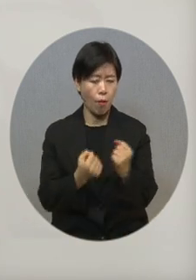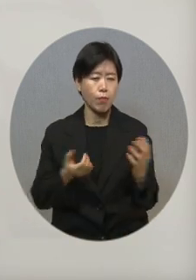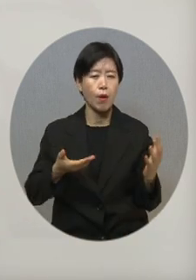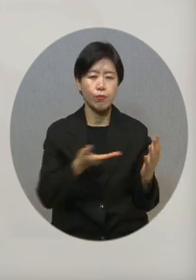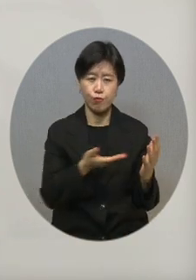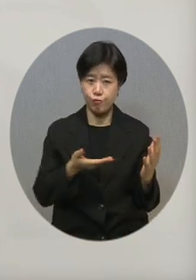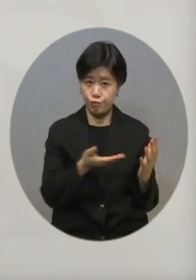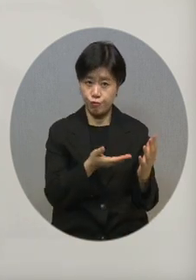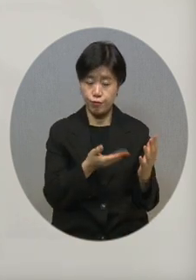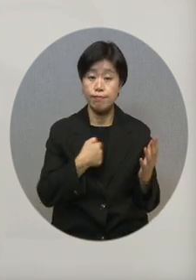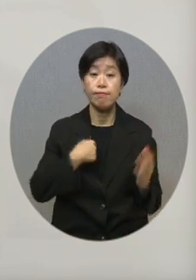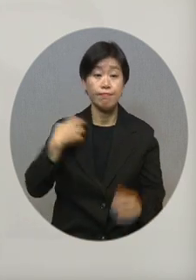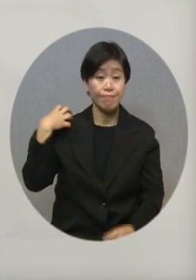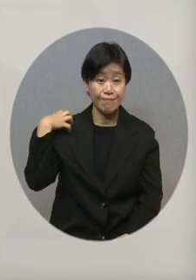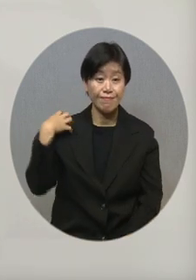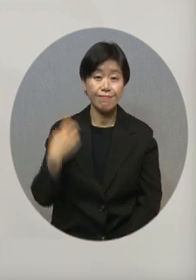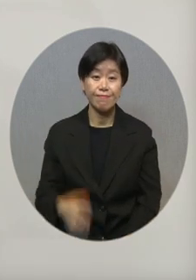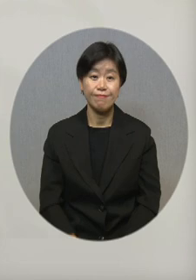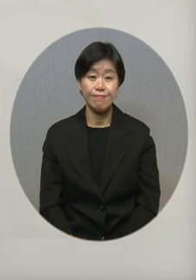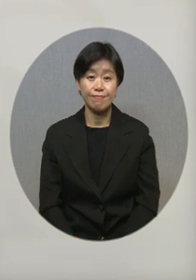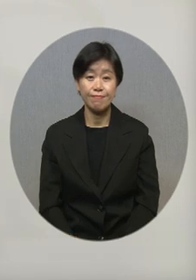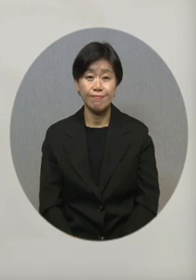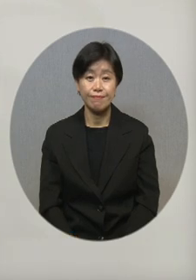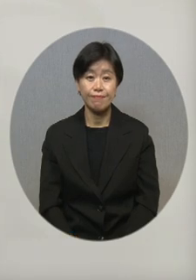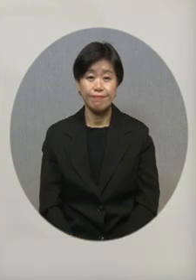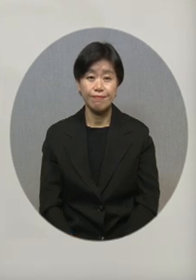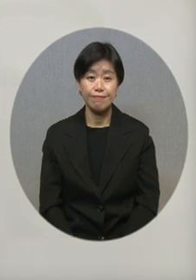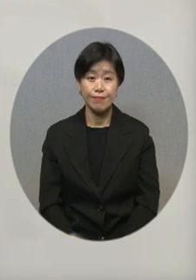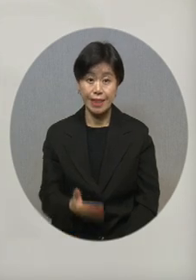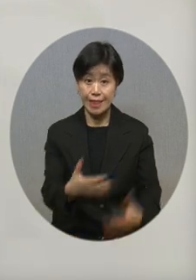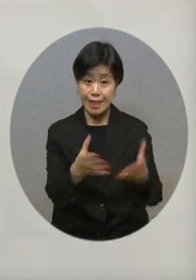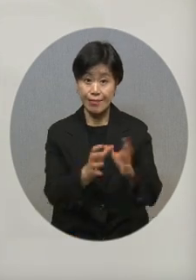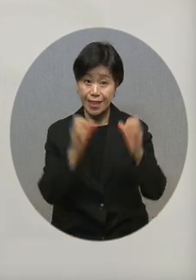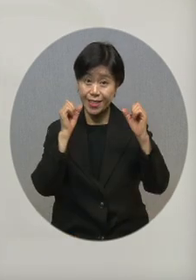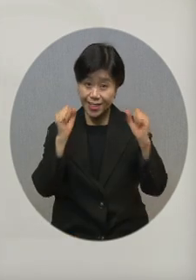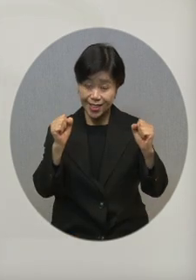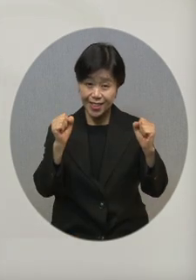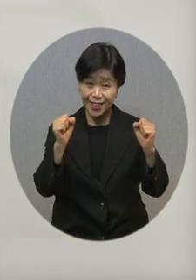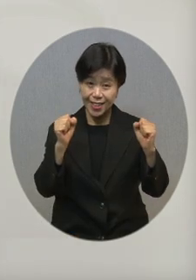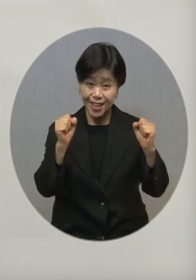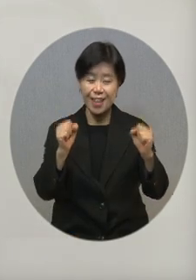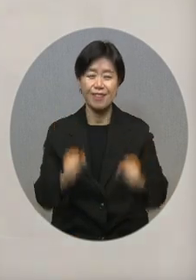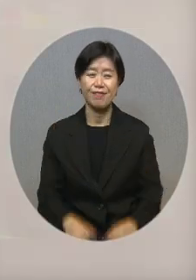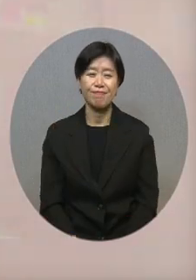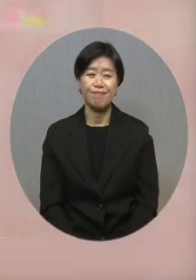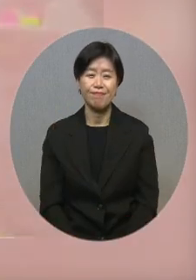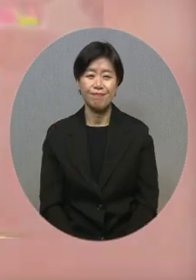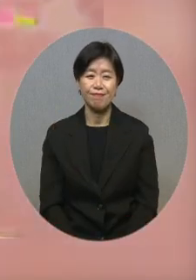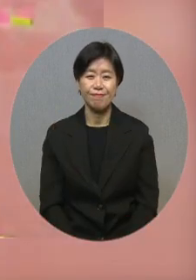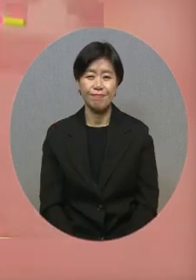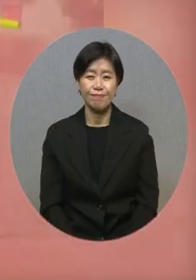설명해주고 그런 걸 하고 있습니다. 자, 우리 챌린저스 화이팅 한번 할까요? 하나, 둘, 셋. 챌린저스 화이팅!